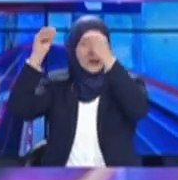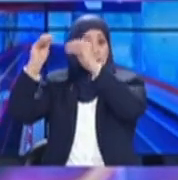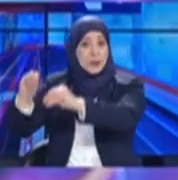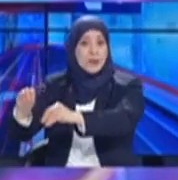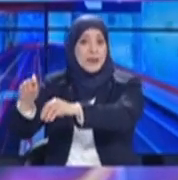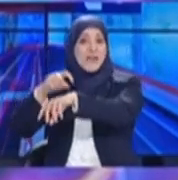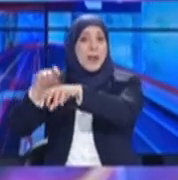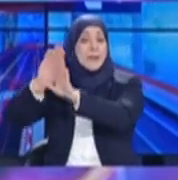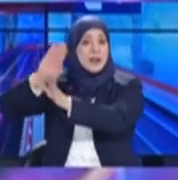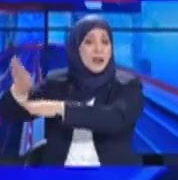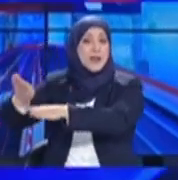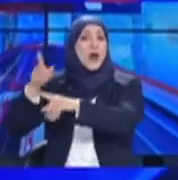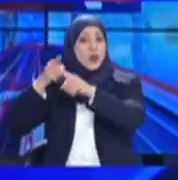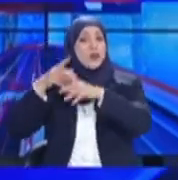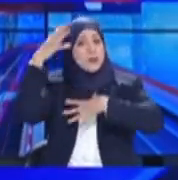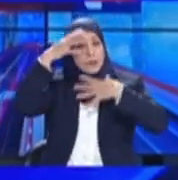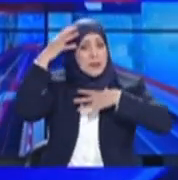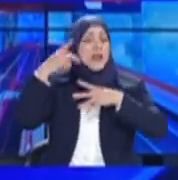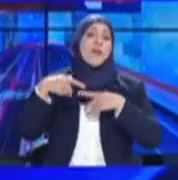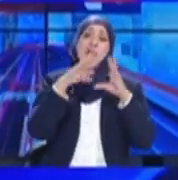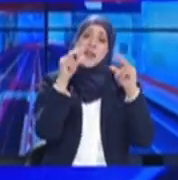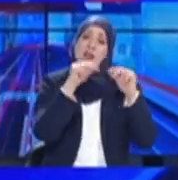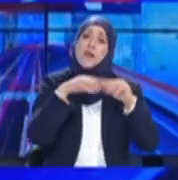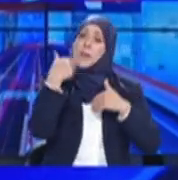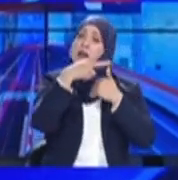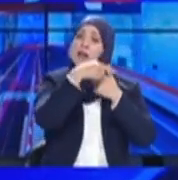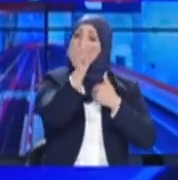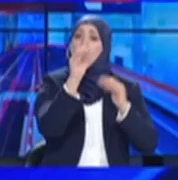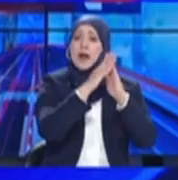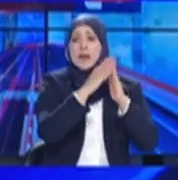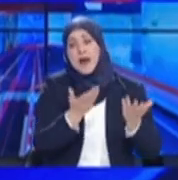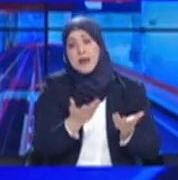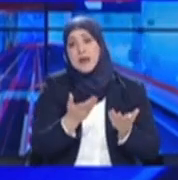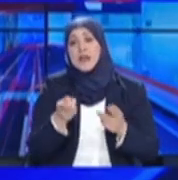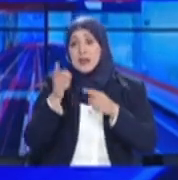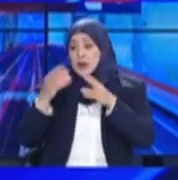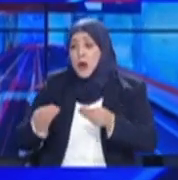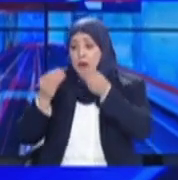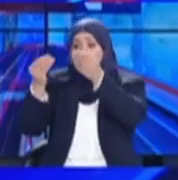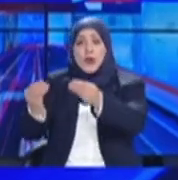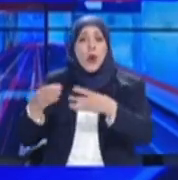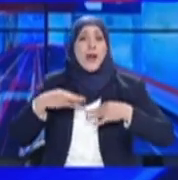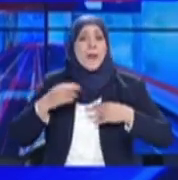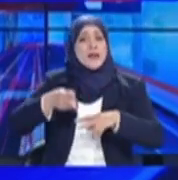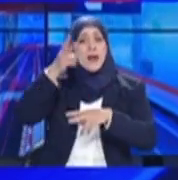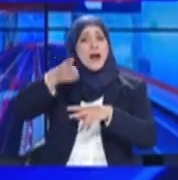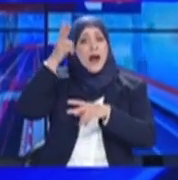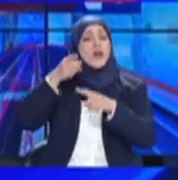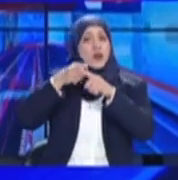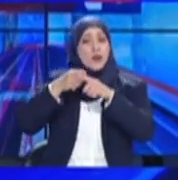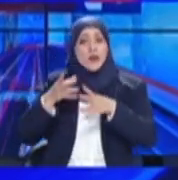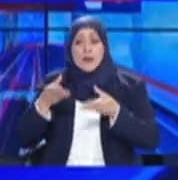في خصوص الحمايه يتحمل ازمات تشدد مع الاعوام وفر الم اكثر ما يكون زاي توفر لهم النظافه